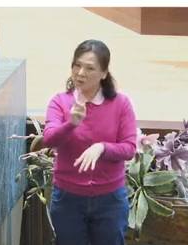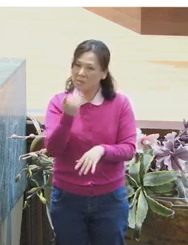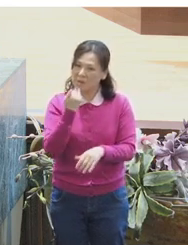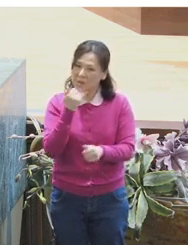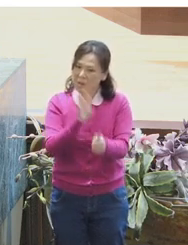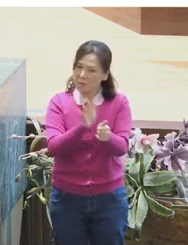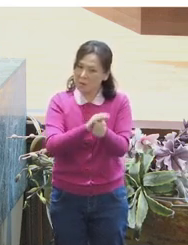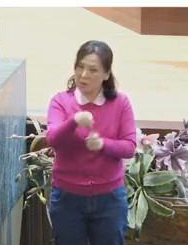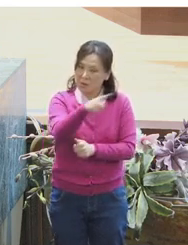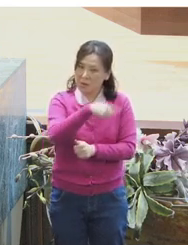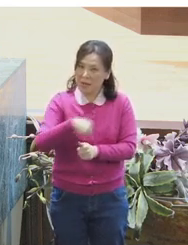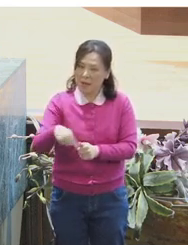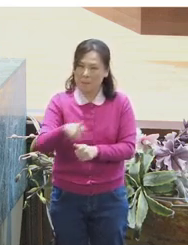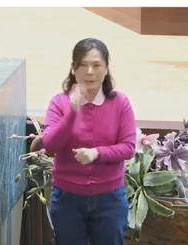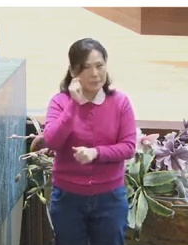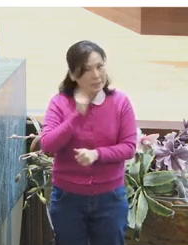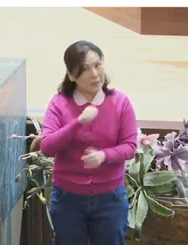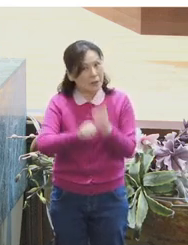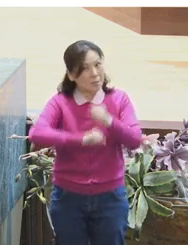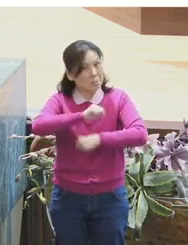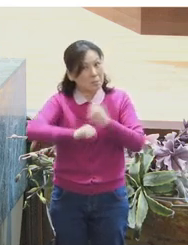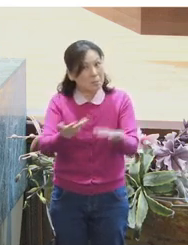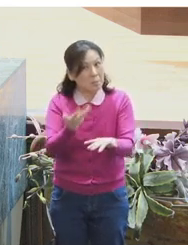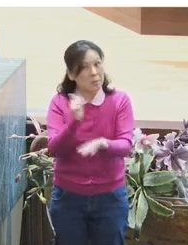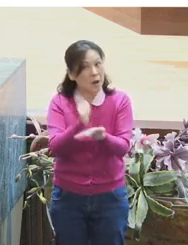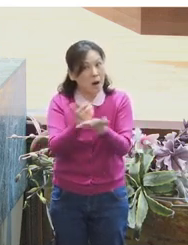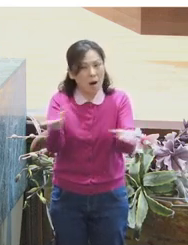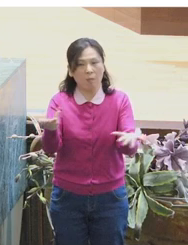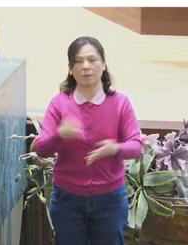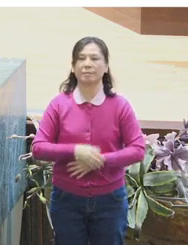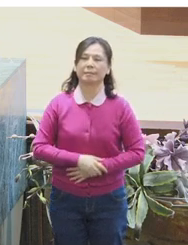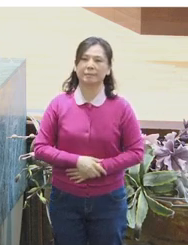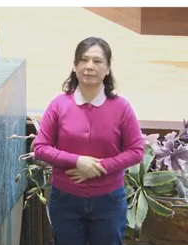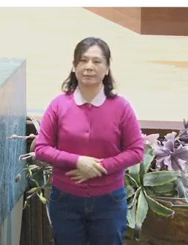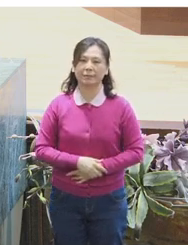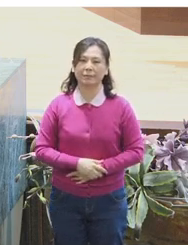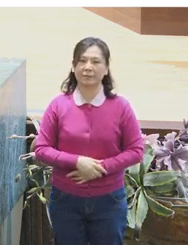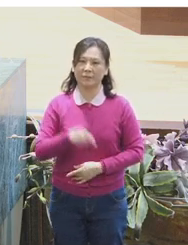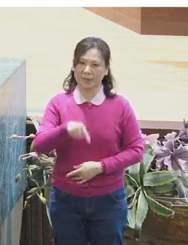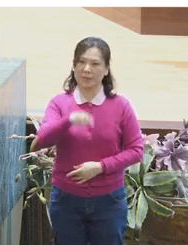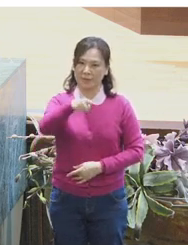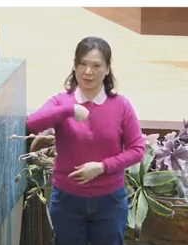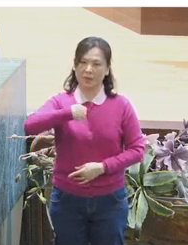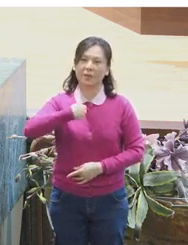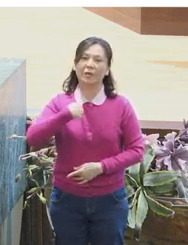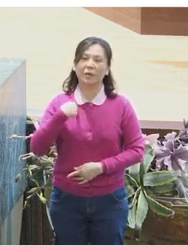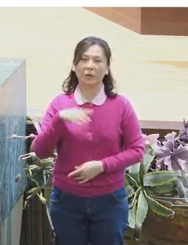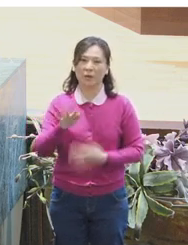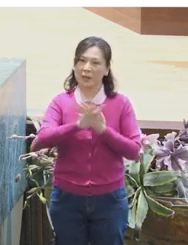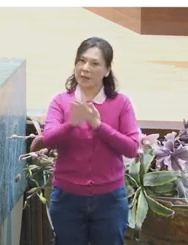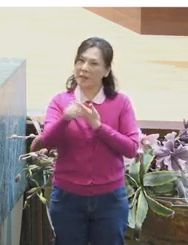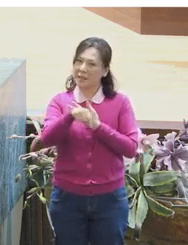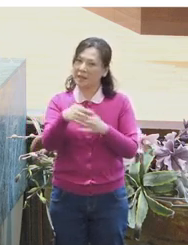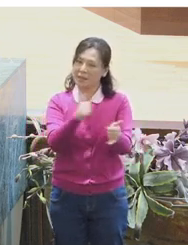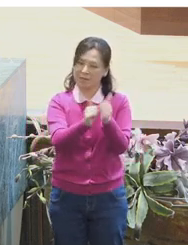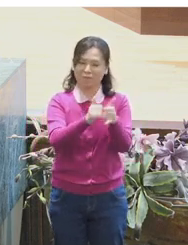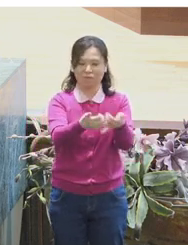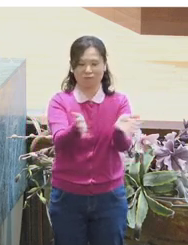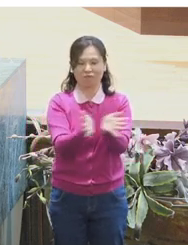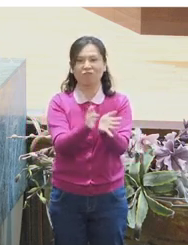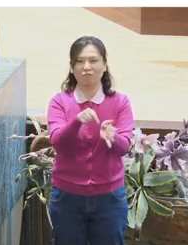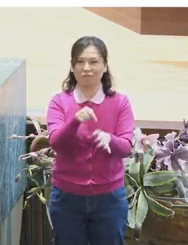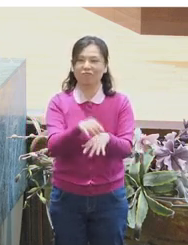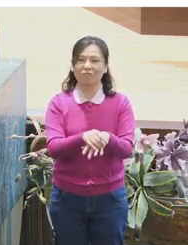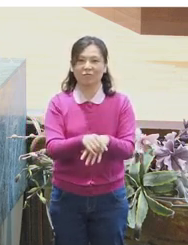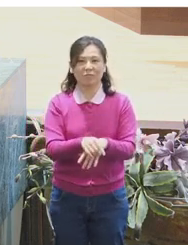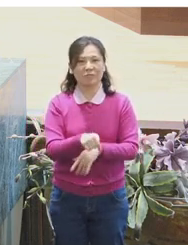达成他们理想的生活太阳？好，那这个对我来说是另类社群的一个重点就是另类